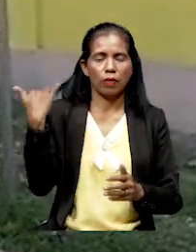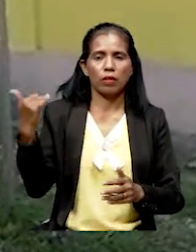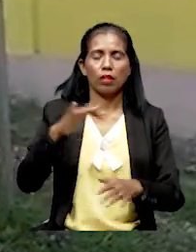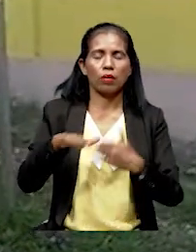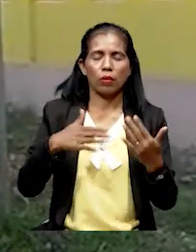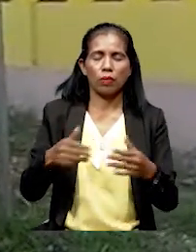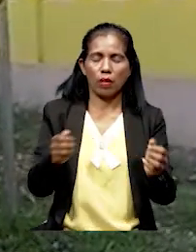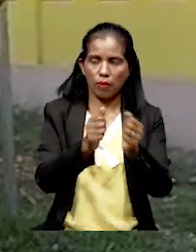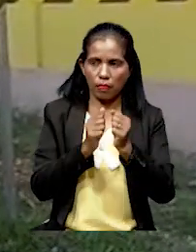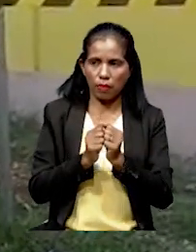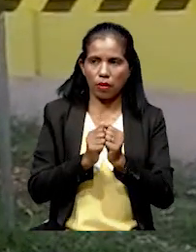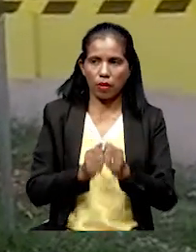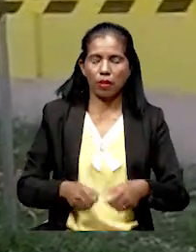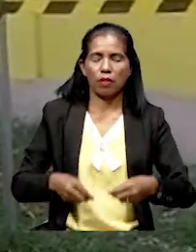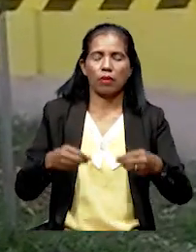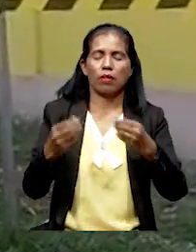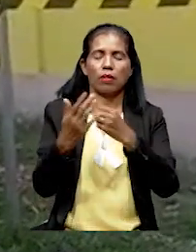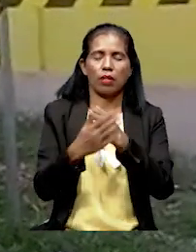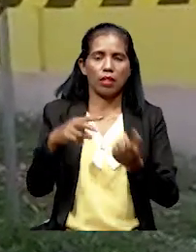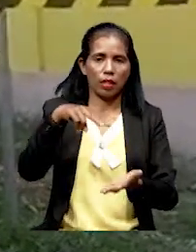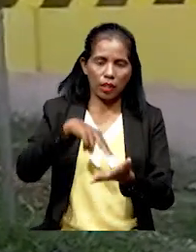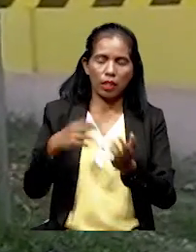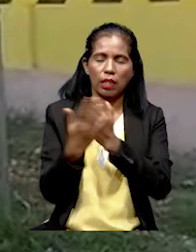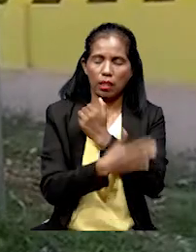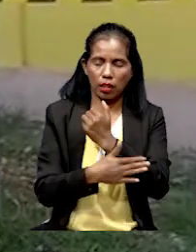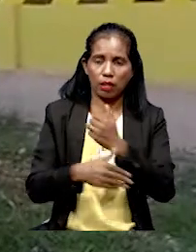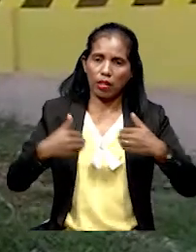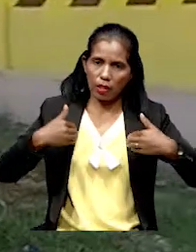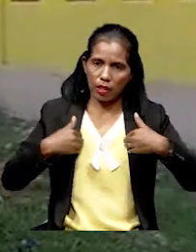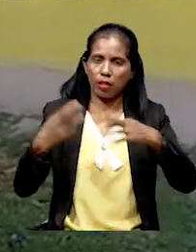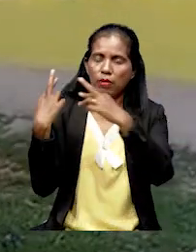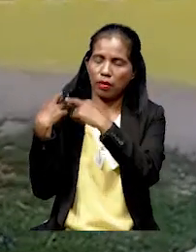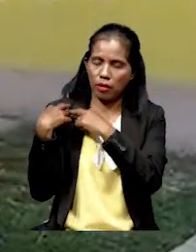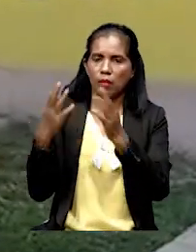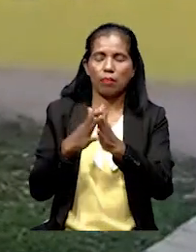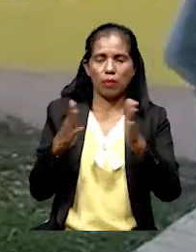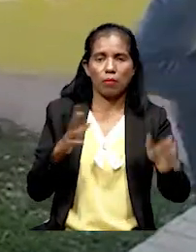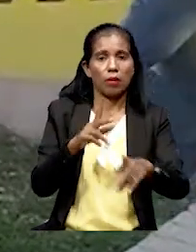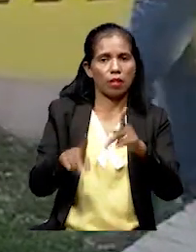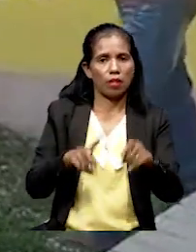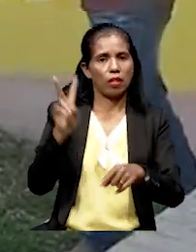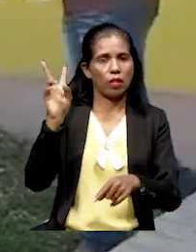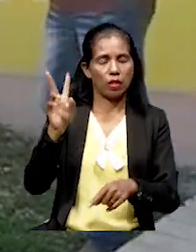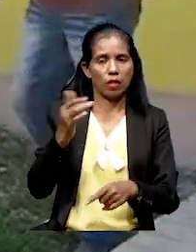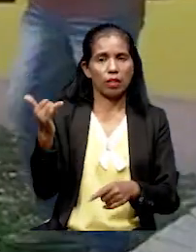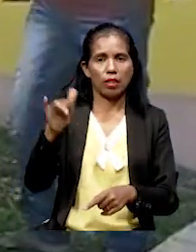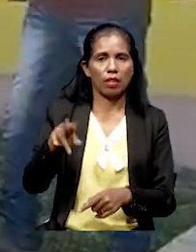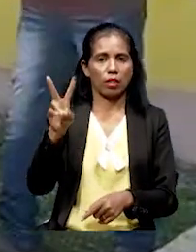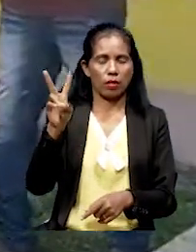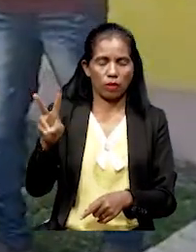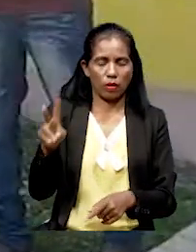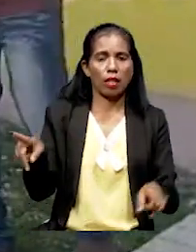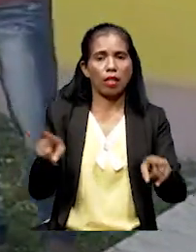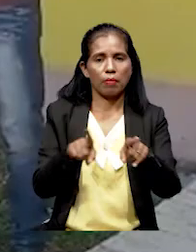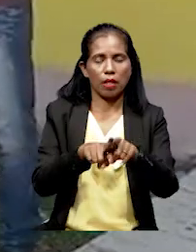begitu tu tamu tu mengalami nasional. Anak responsibility board. Ba sirne ruang. Nebe datu sai amang